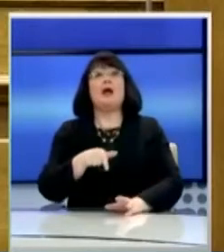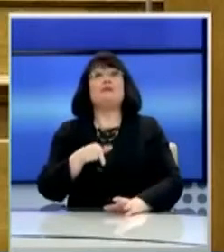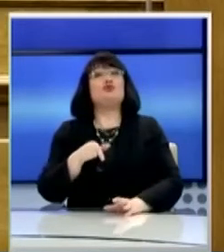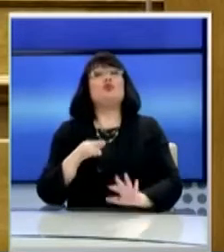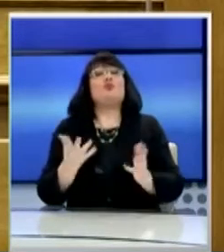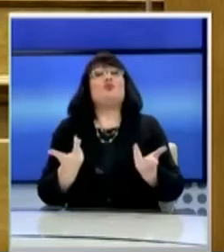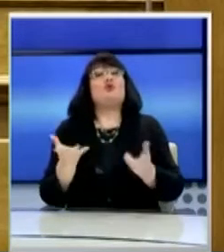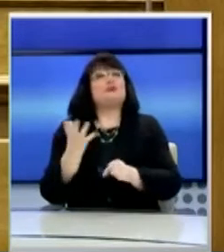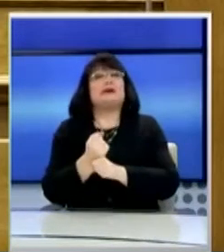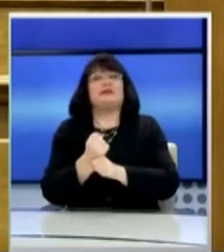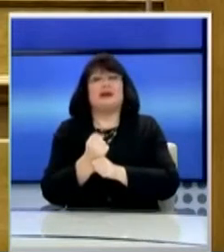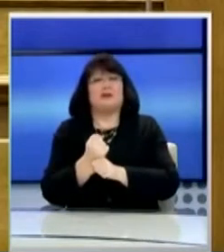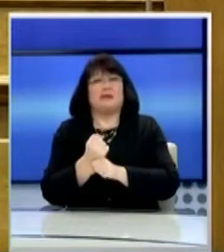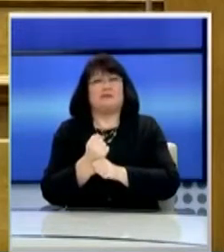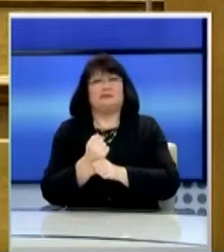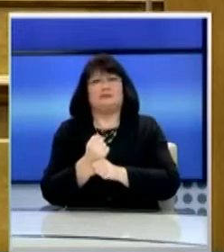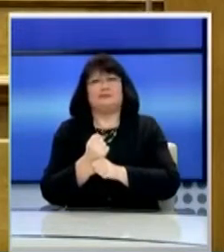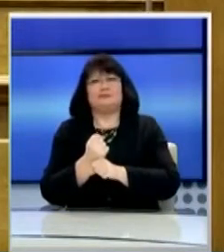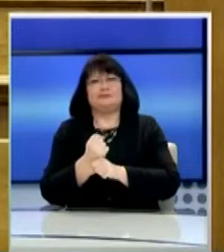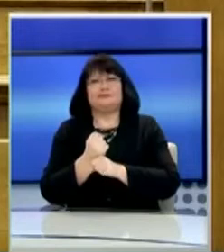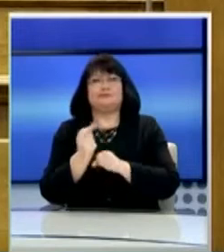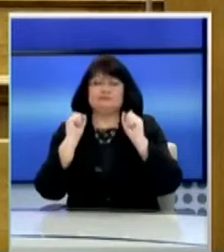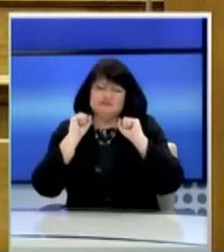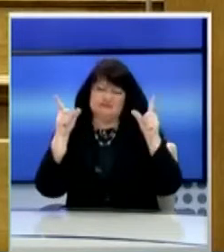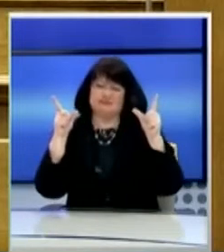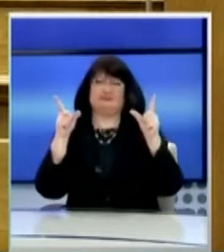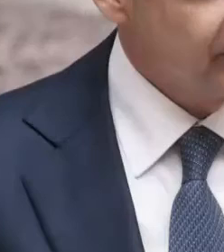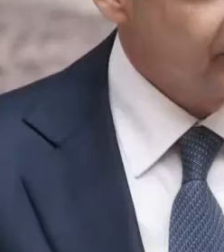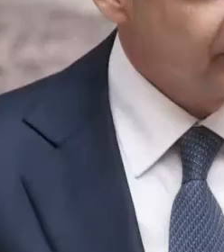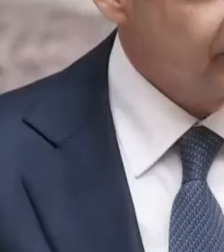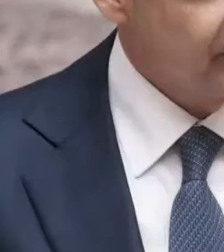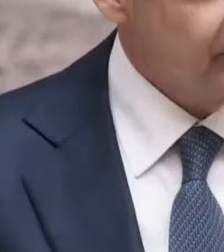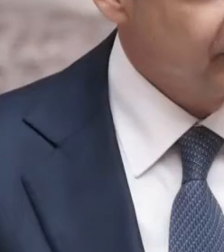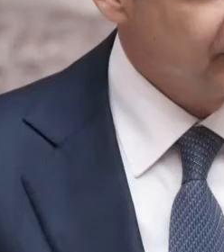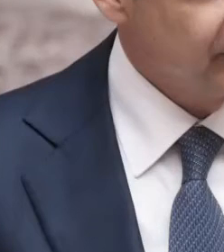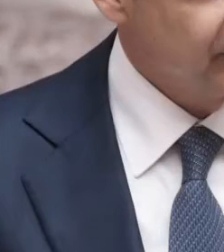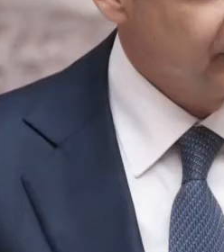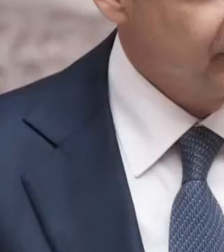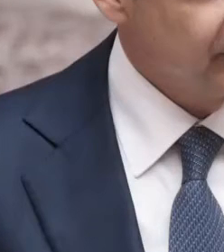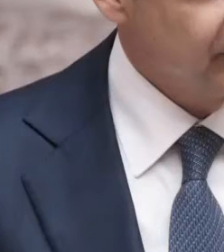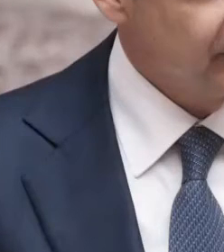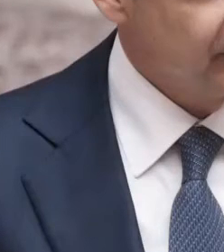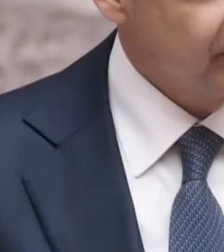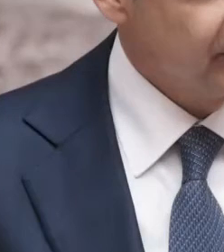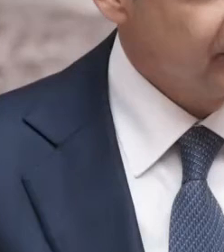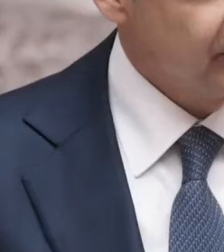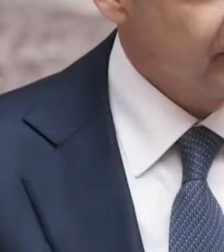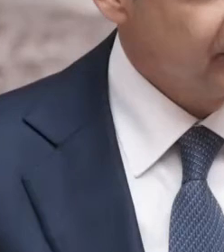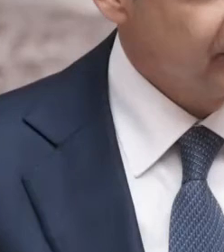Απρίλιο. Όσον αφορά τώρα το πρόστιμο, από τα 300 ευρώ που είναι το πρόστιμο για τη μη χρήση